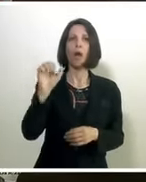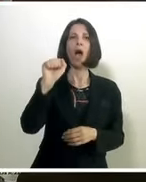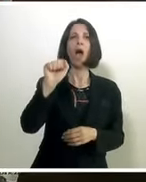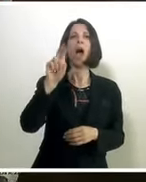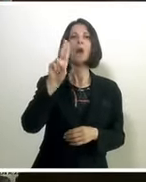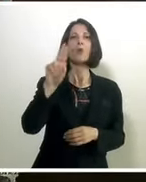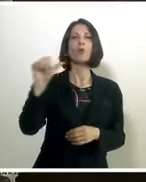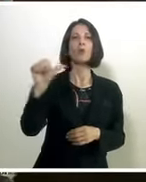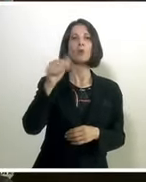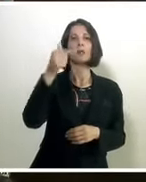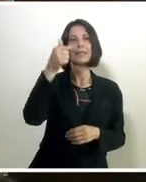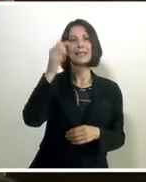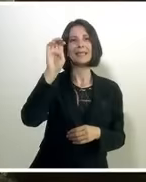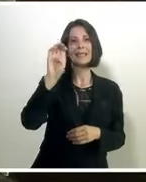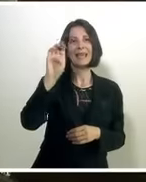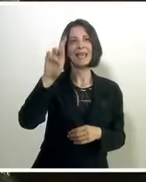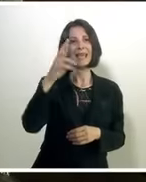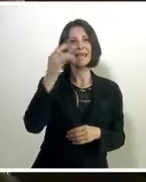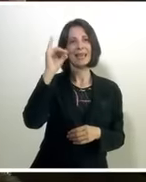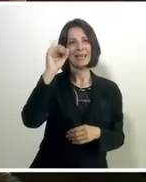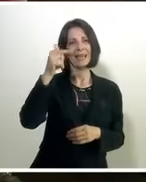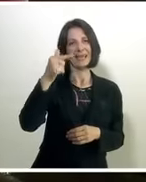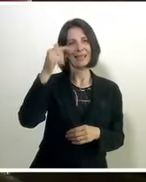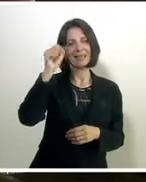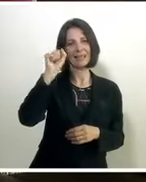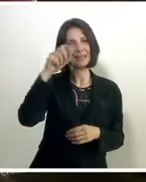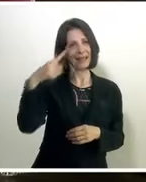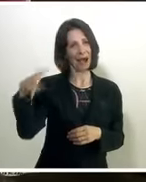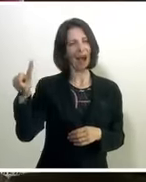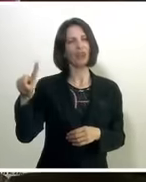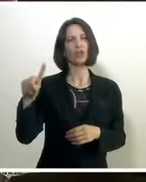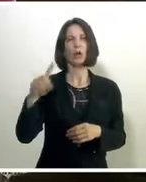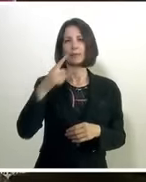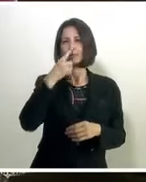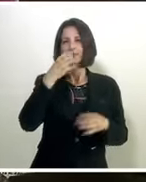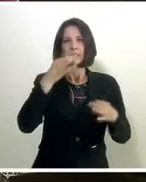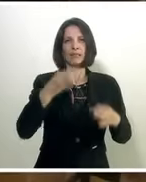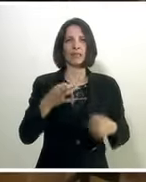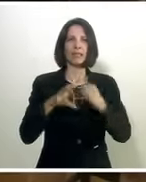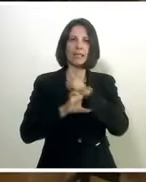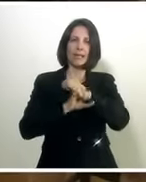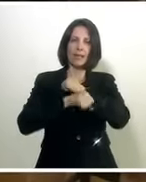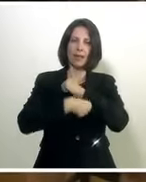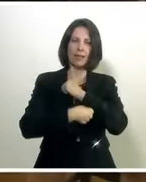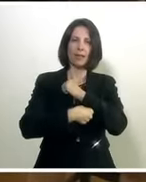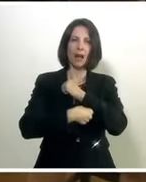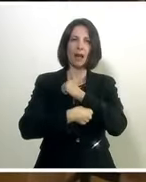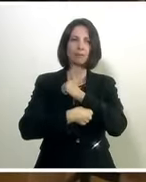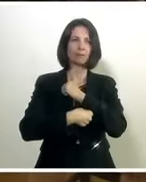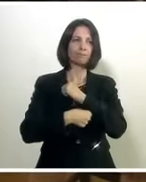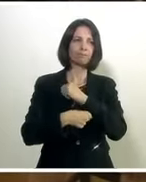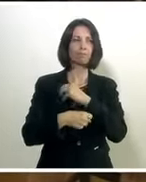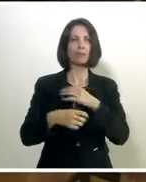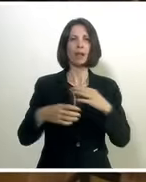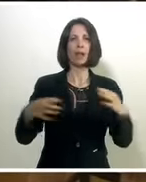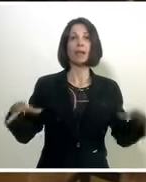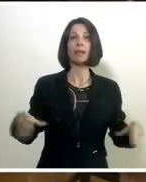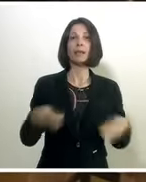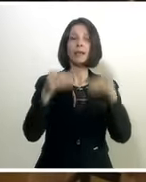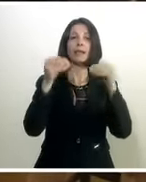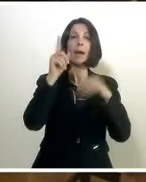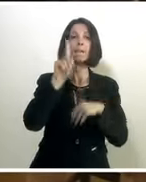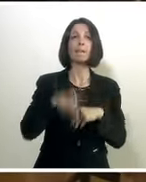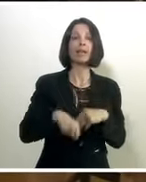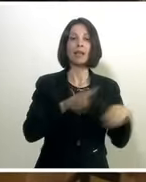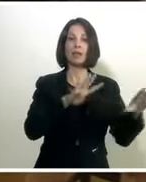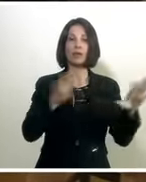Solinas quasi una prolusione ombra La linea dell'austerità è una linea che emerge nel 1977 e